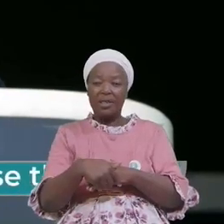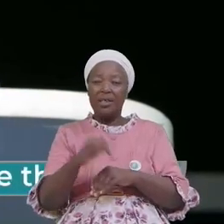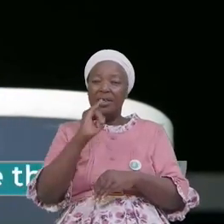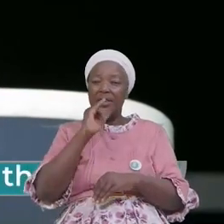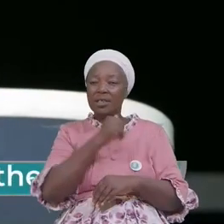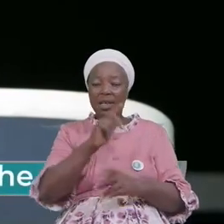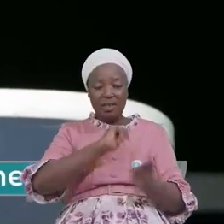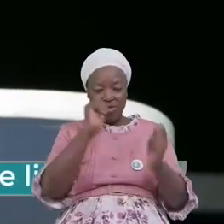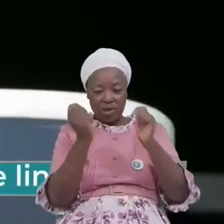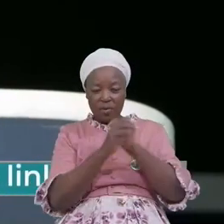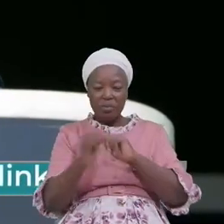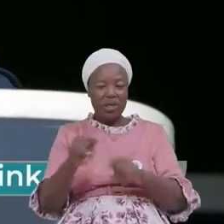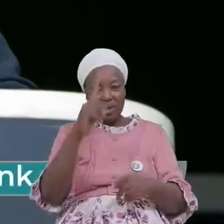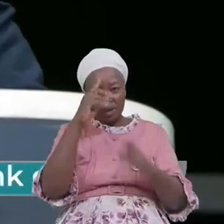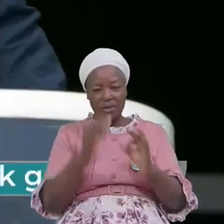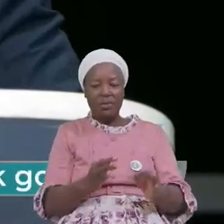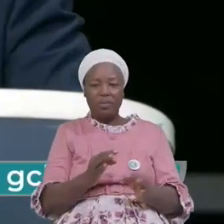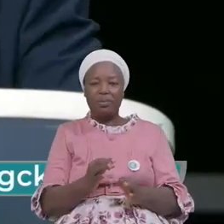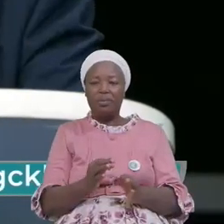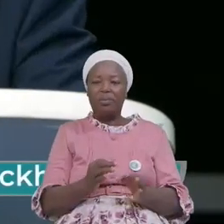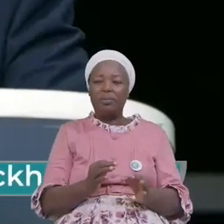c'est une décision de transformation.